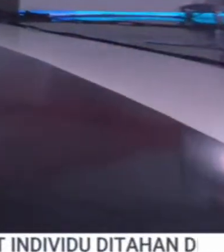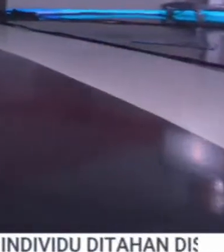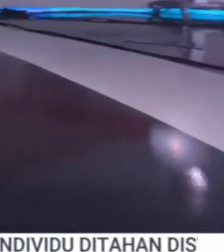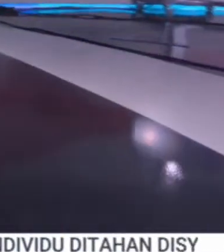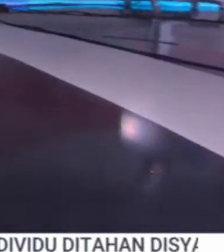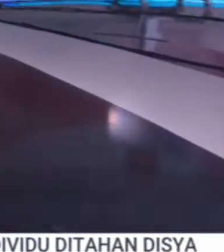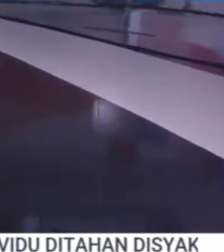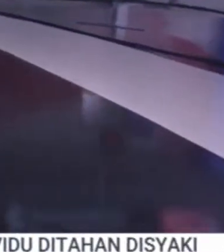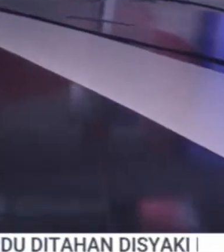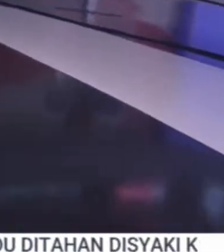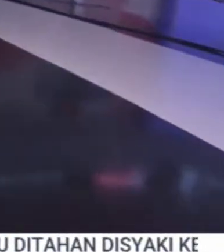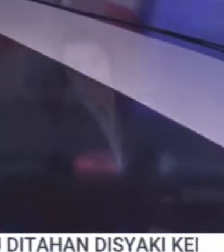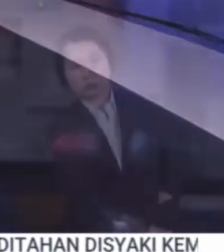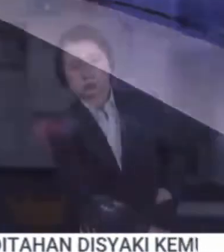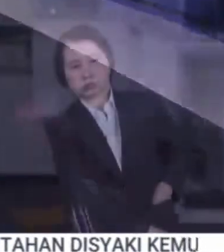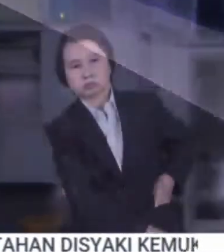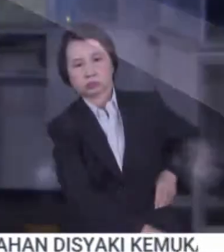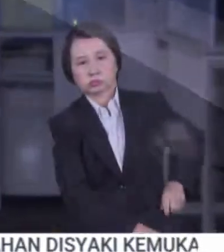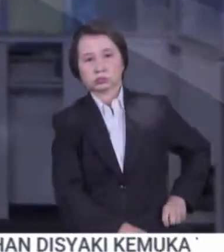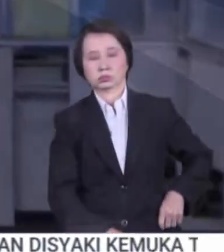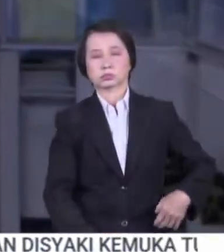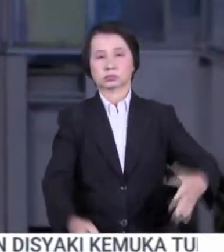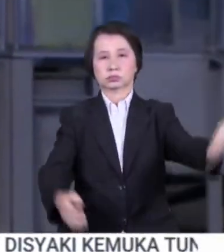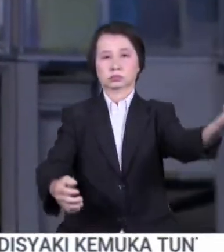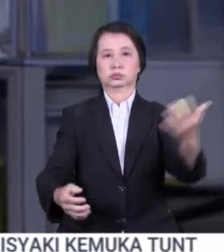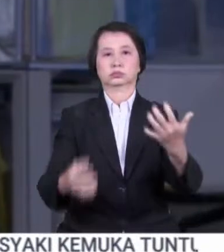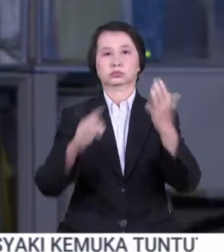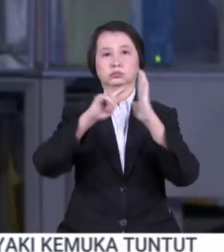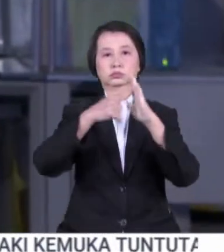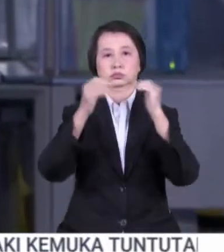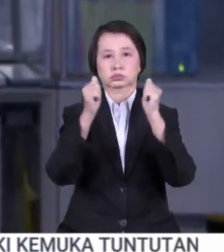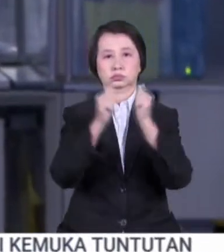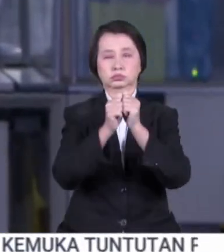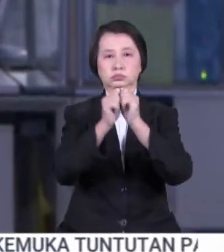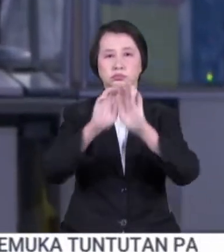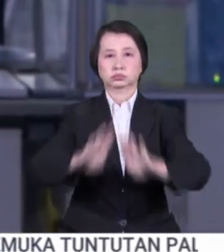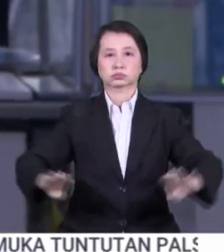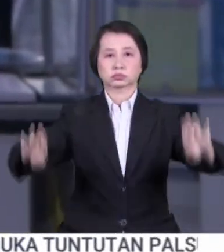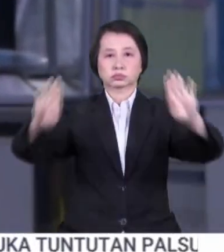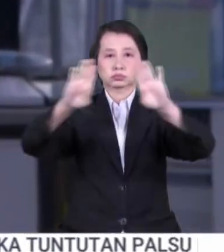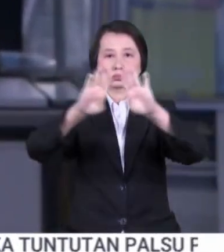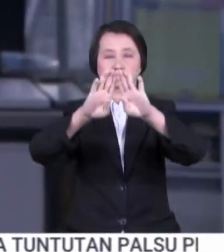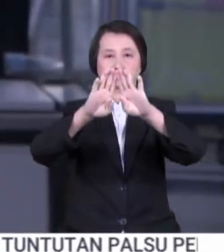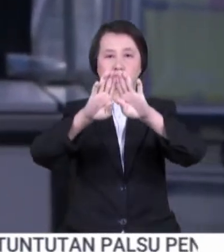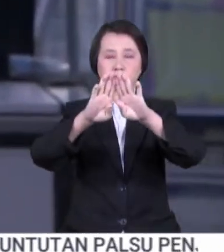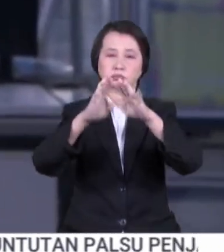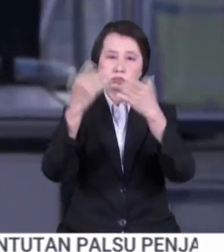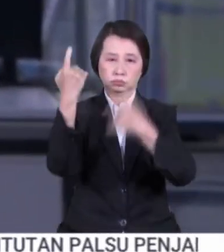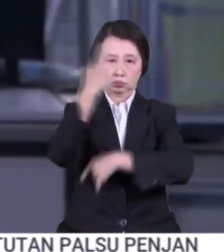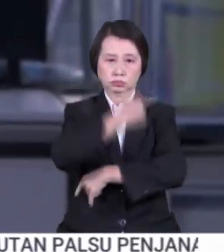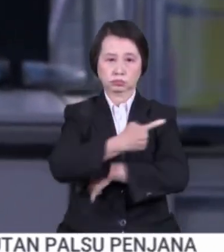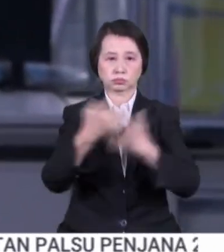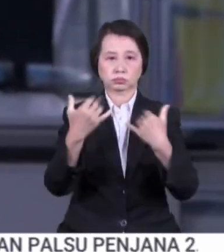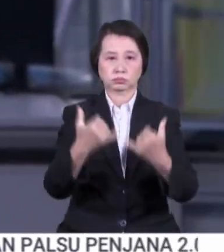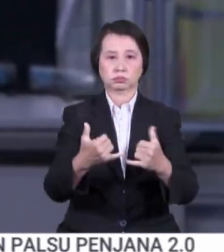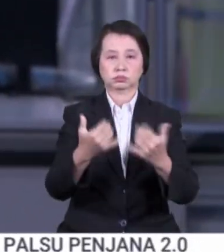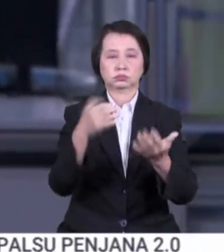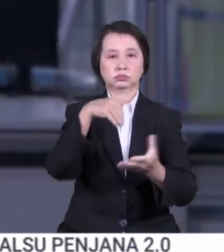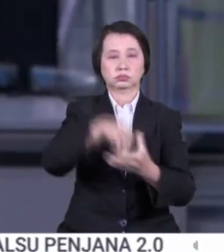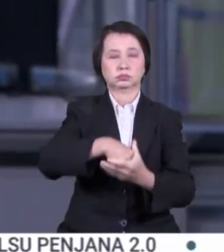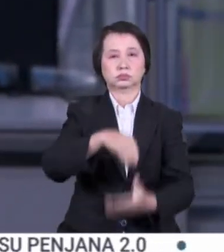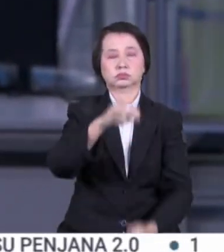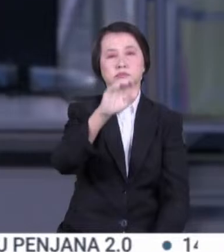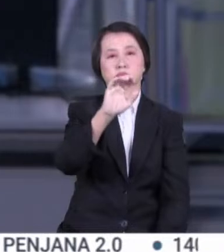Assalamualaikum. Salam Malaysia Madani Kanta 744 dimulakan dengan rangkuman berita-berita utama hari ini. Rinciannya dalam